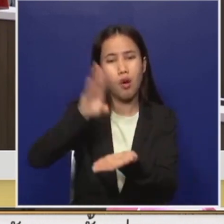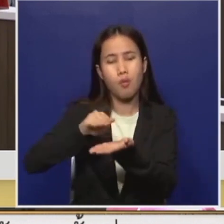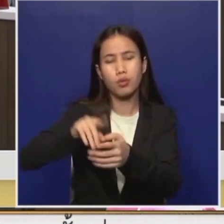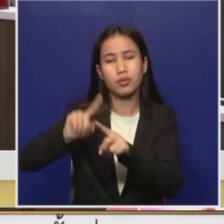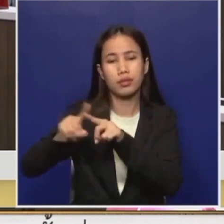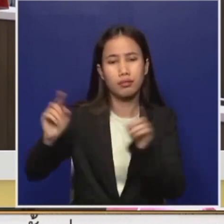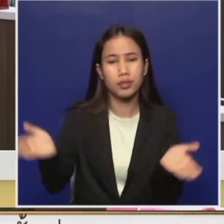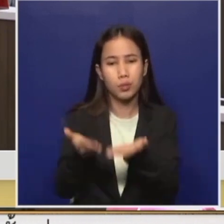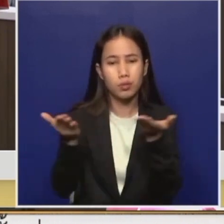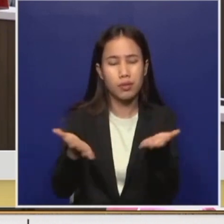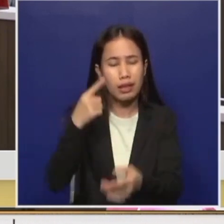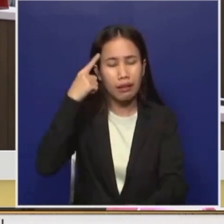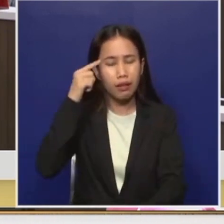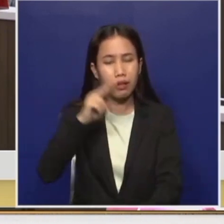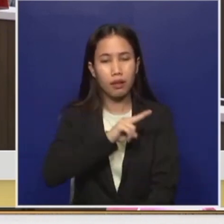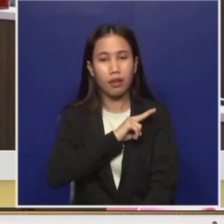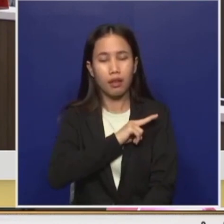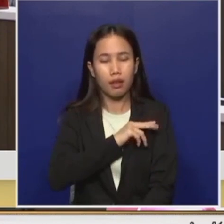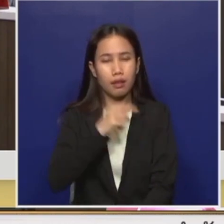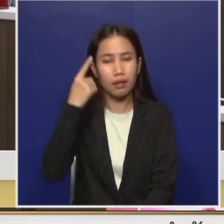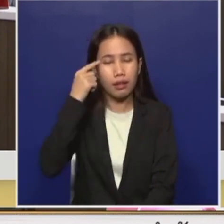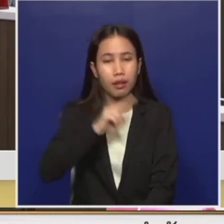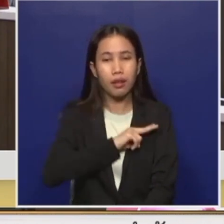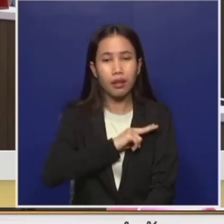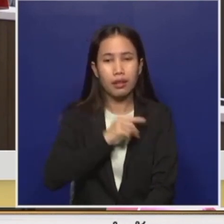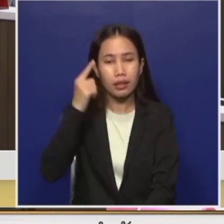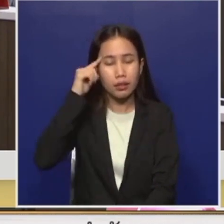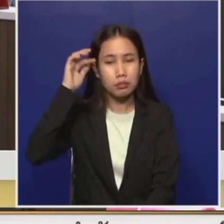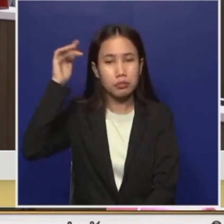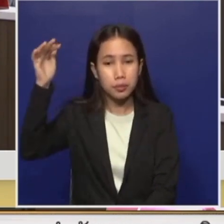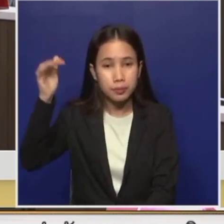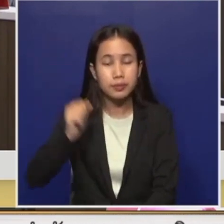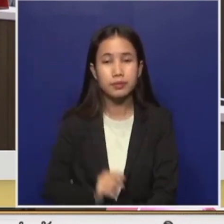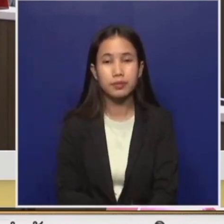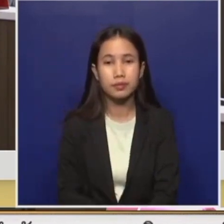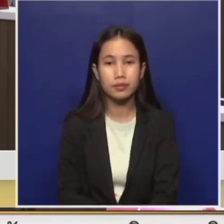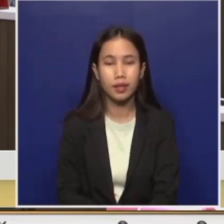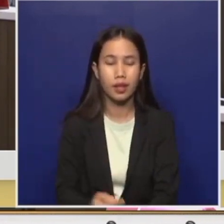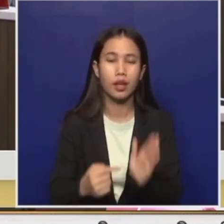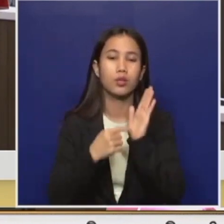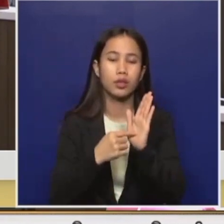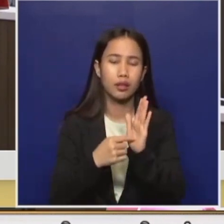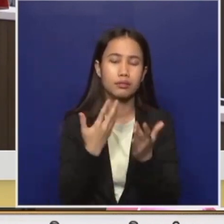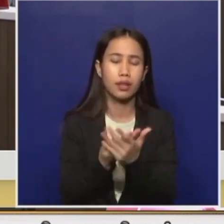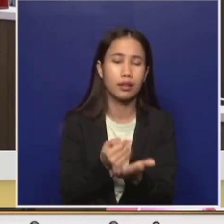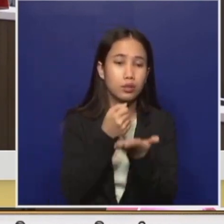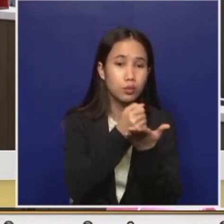คิดเอาเอง เอาไป ข้าจการว่า exploit ยากเหียวอย่างกทาน